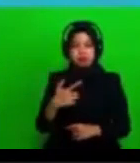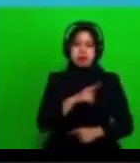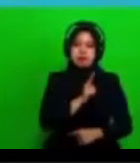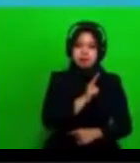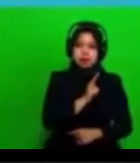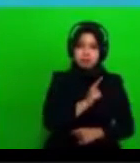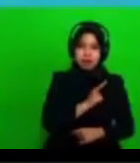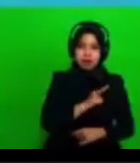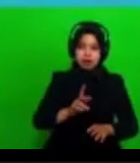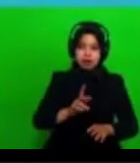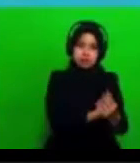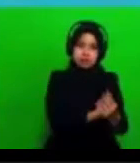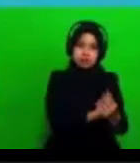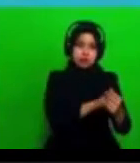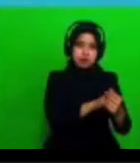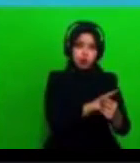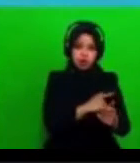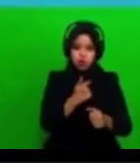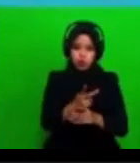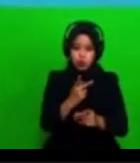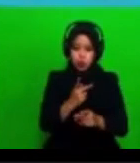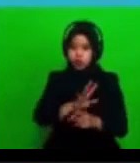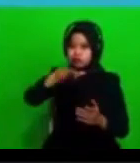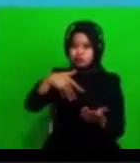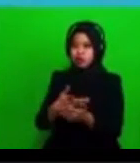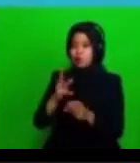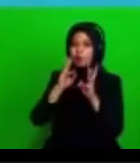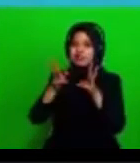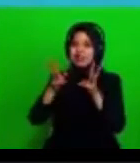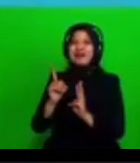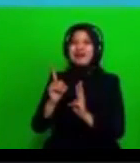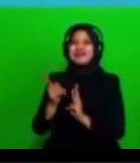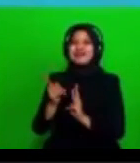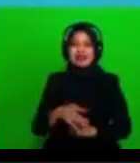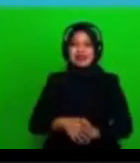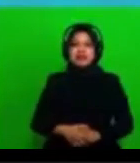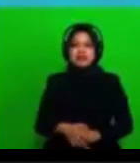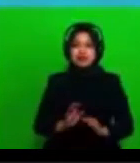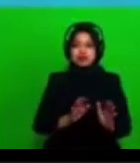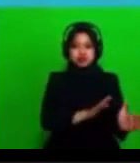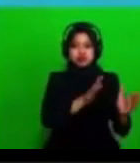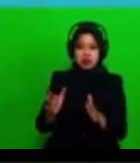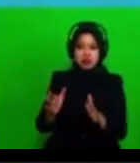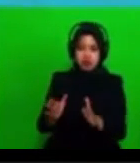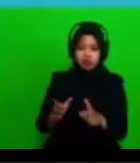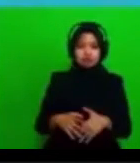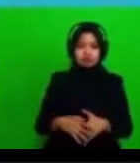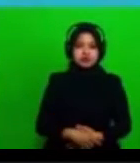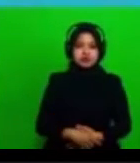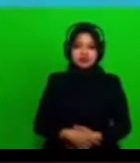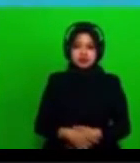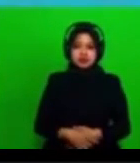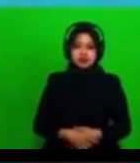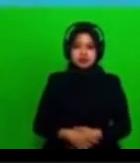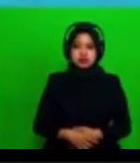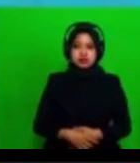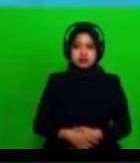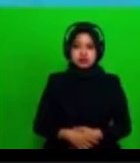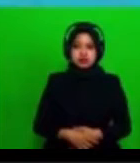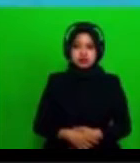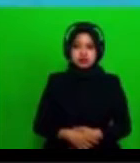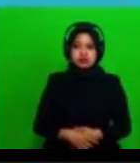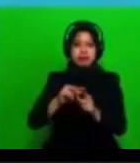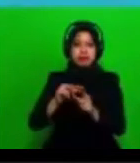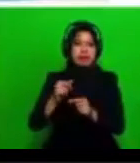dan kepribadian, passion menjadi guru, dan itu nanti diwawancarai. Setelah itu nanti geser ke itu program